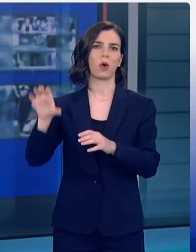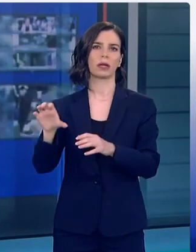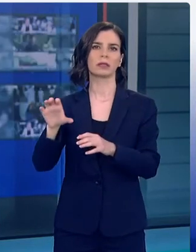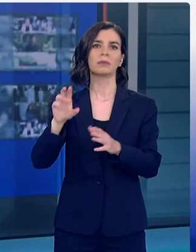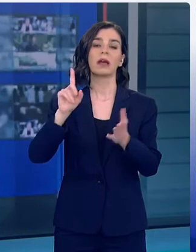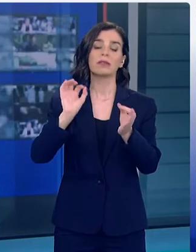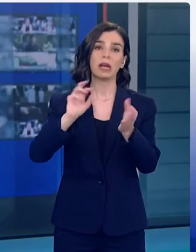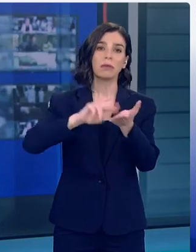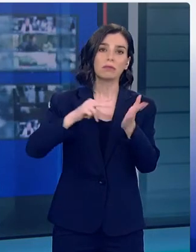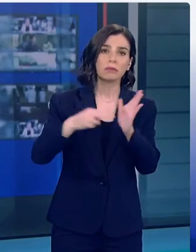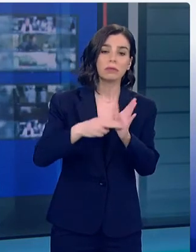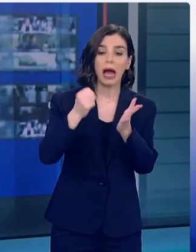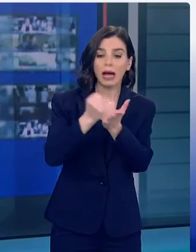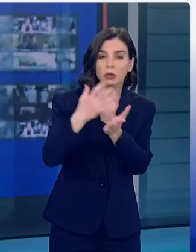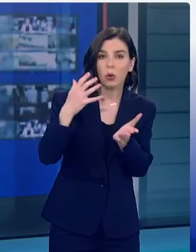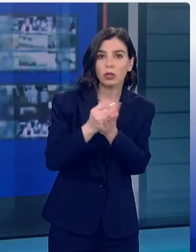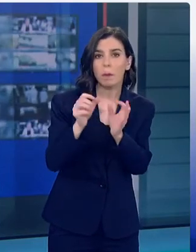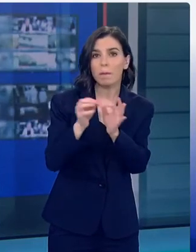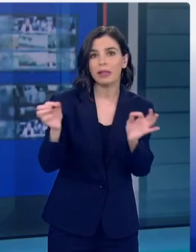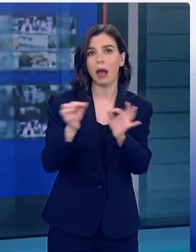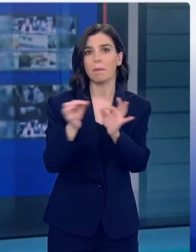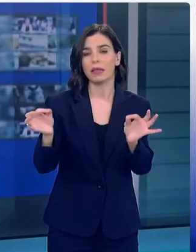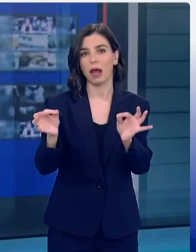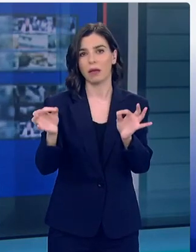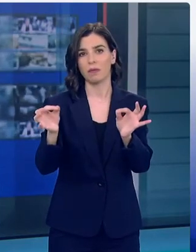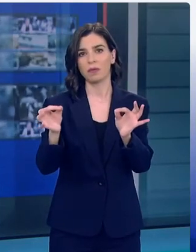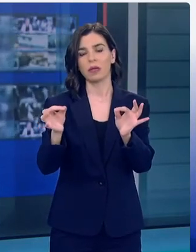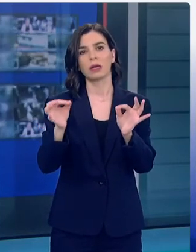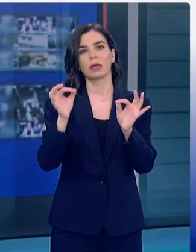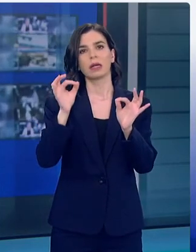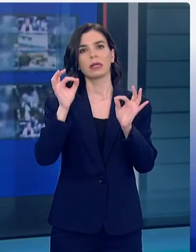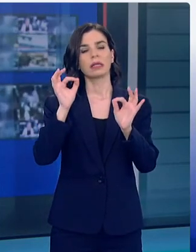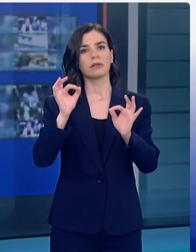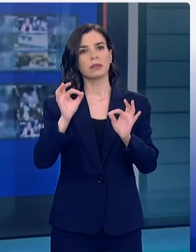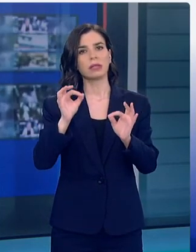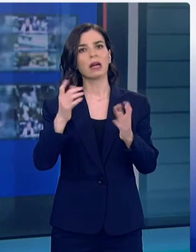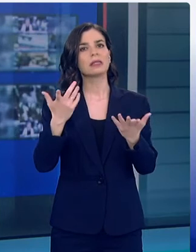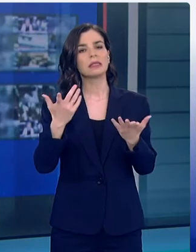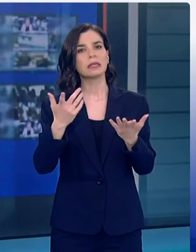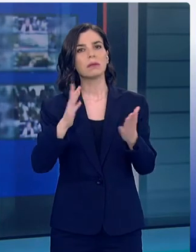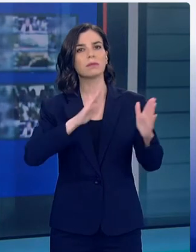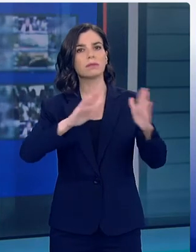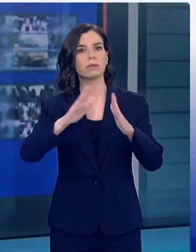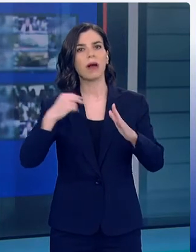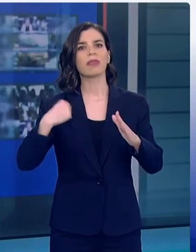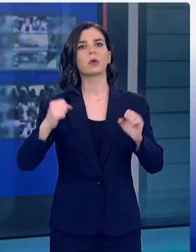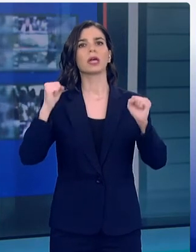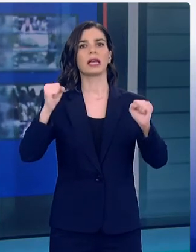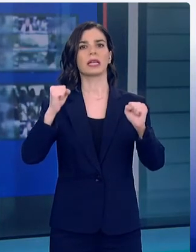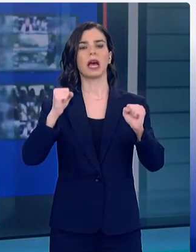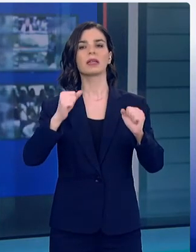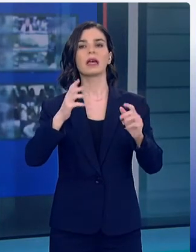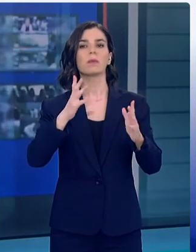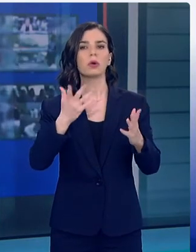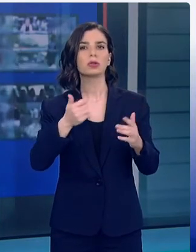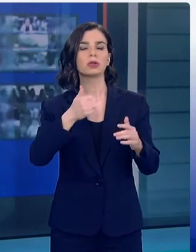πολύ προσοχή και αξιολόγηση των μέτρων, καθημερινή να πω, και φυσικά με γνώμονα πάντα την προστασία της δημόσιας υγείας και την αντοχή